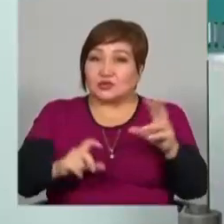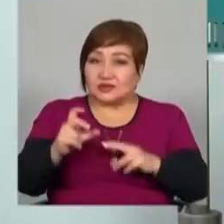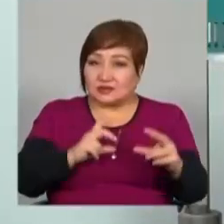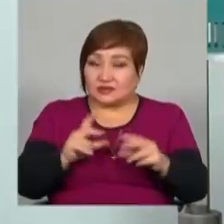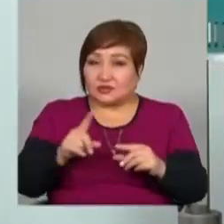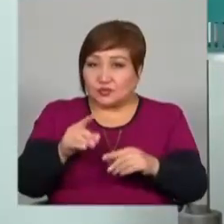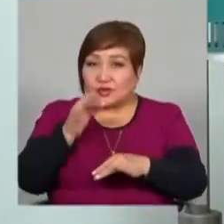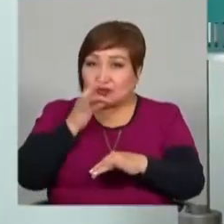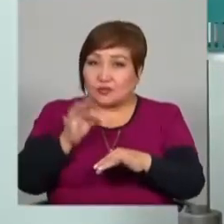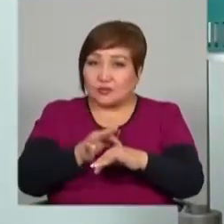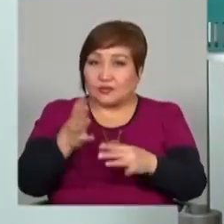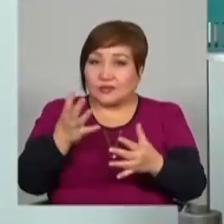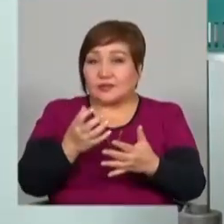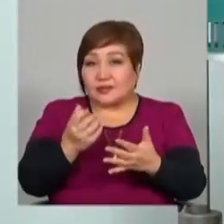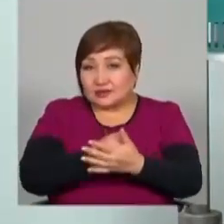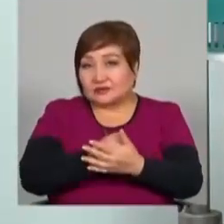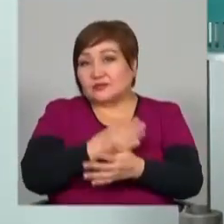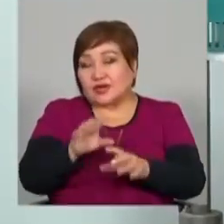үшін барлық мүмкіндік қарастырылған.